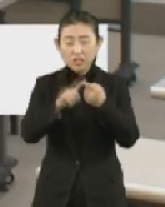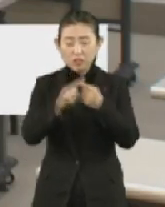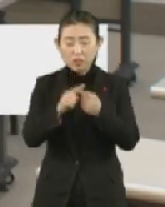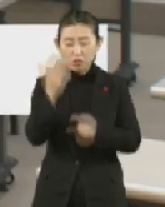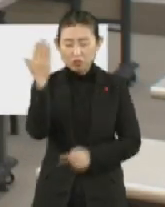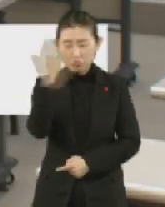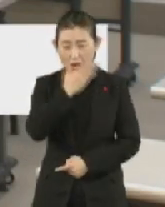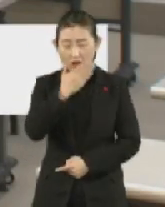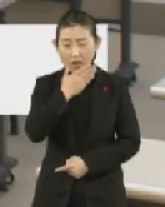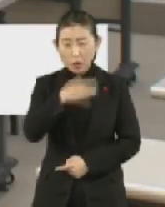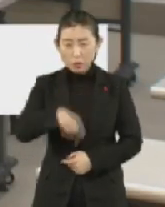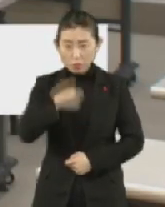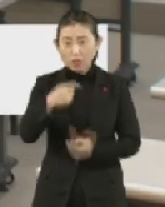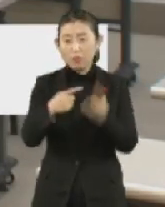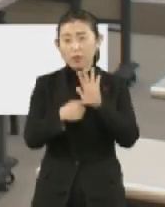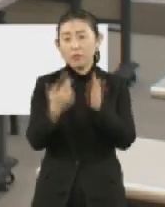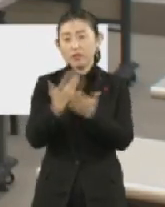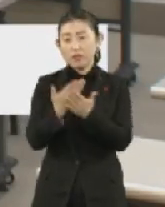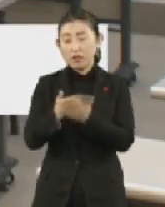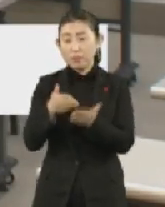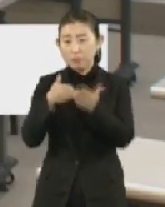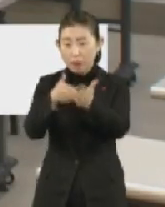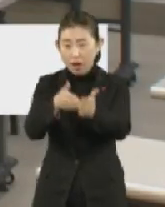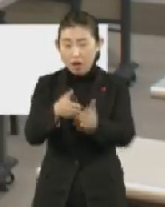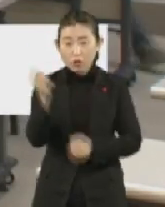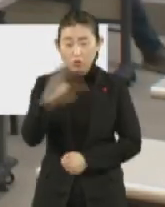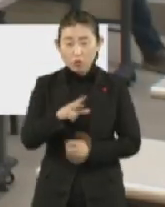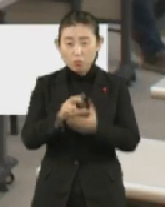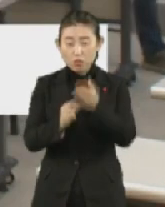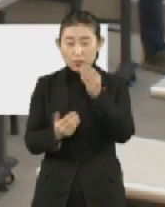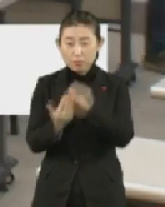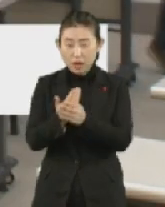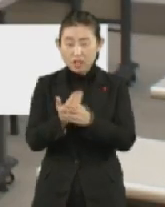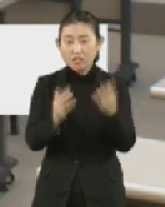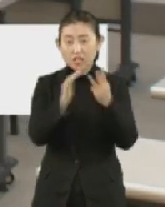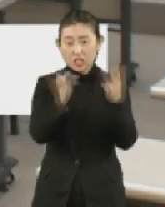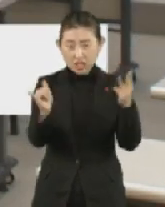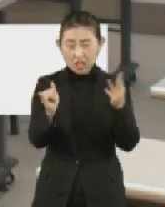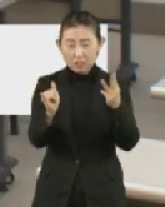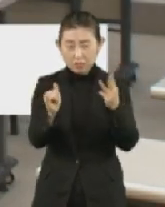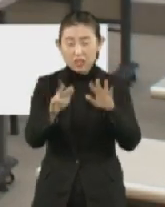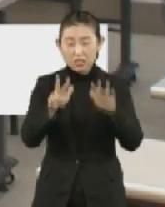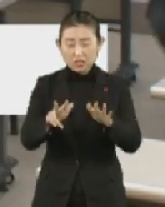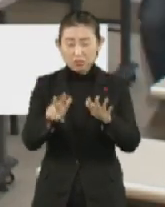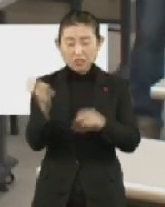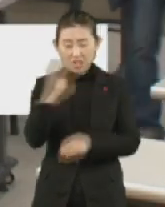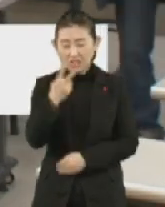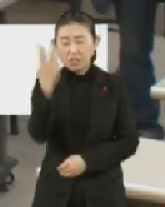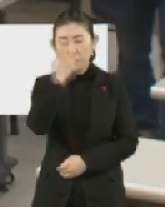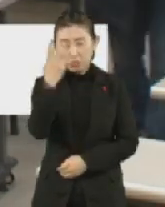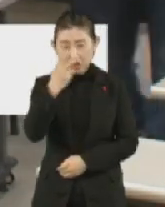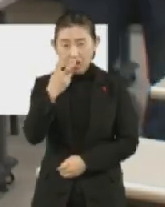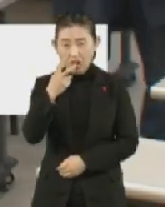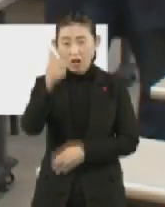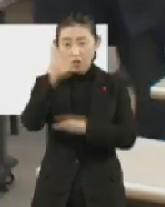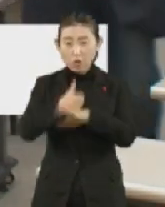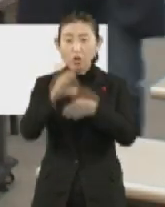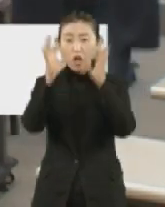드렸고요. 그다음에 문제가 발생한 3명에 대해서는 충분한 조사 및 결과를